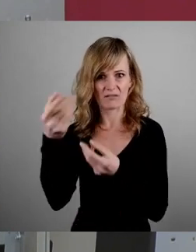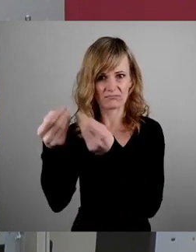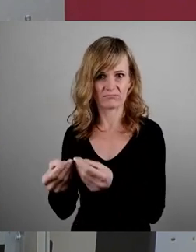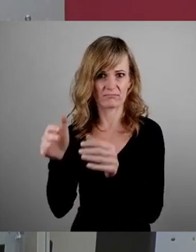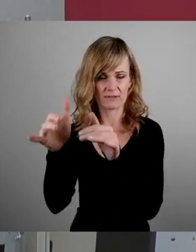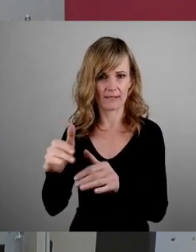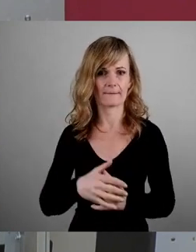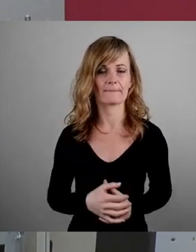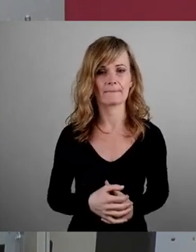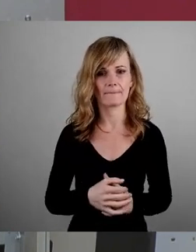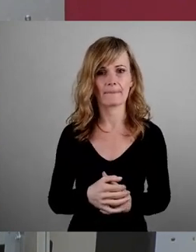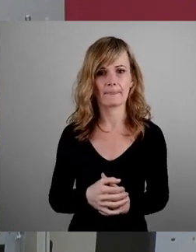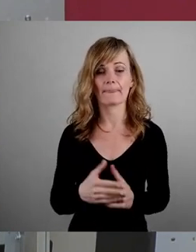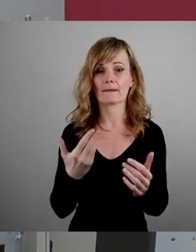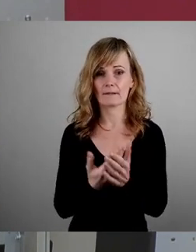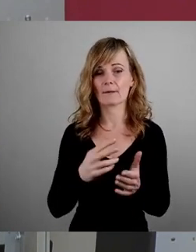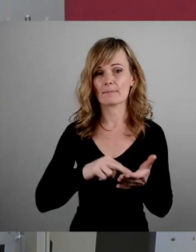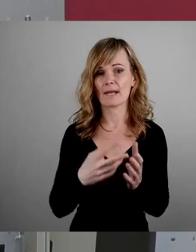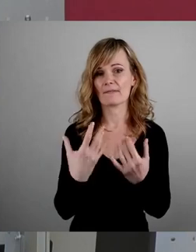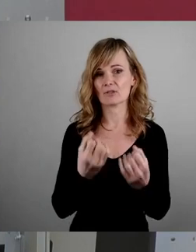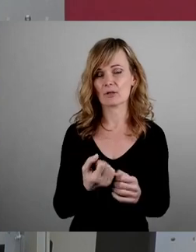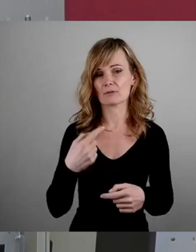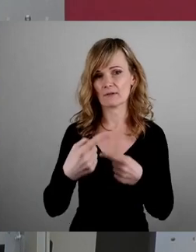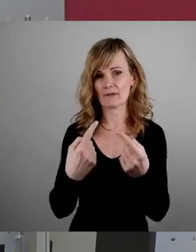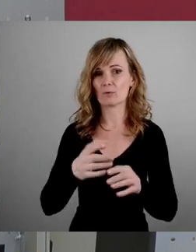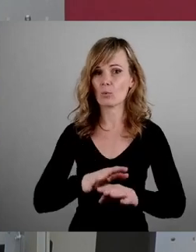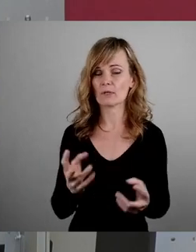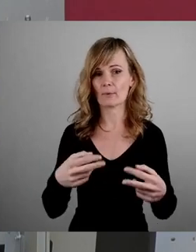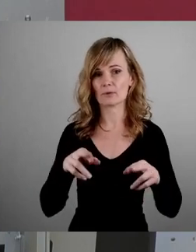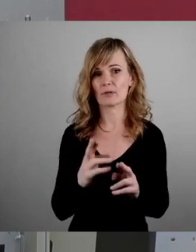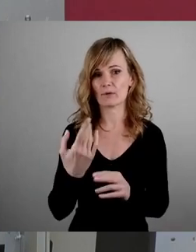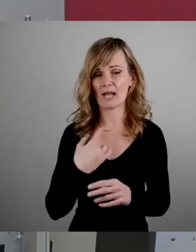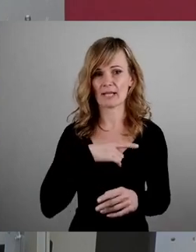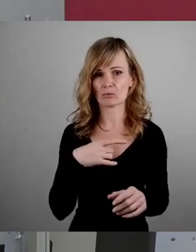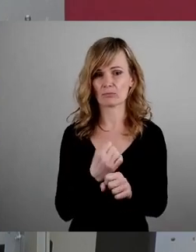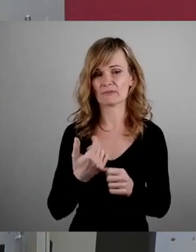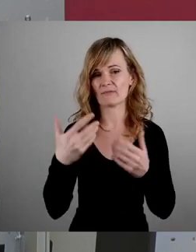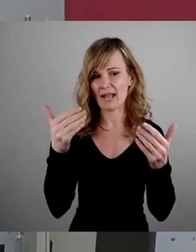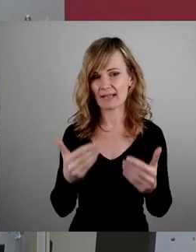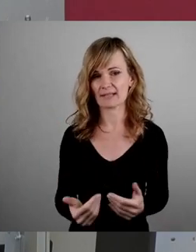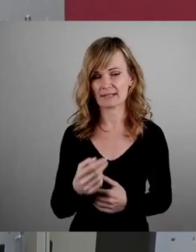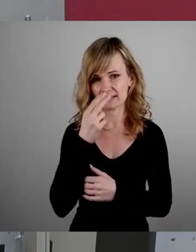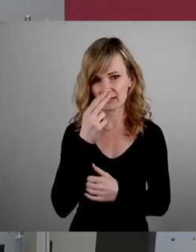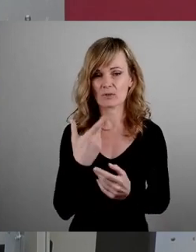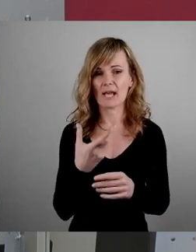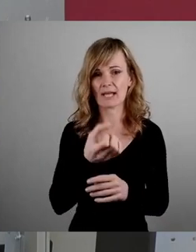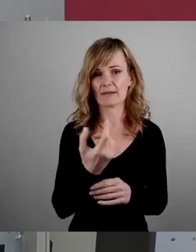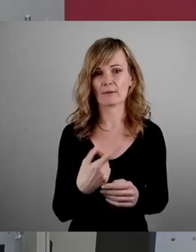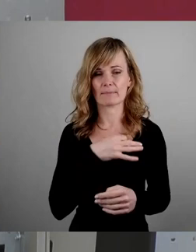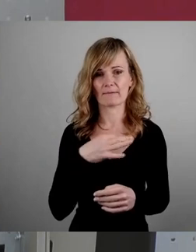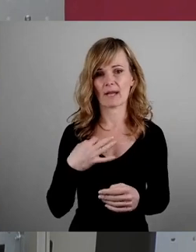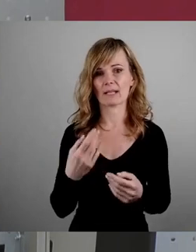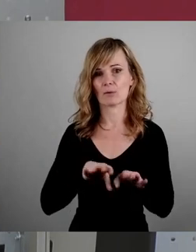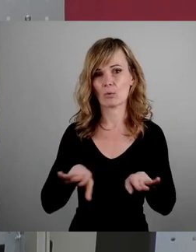Wie so ein Planfeststellungsverfahren ohne Berücksichtigung von Eigentumsverhältnissen bzw. ohne die Reduktion von Eingriffen auf privaten Grund und Boden ausgehen